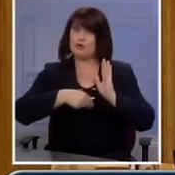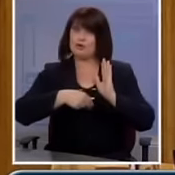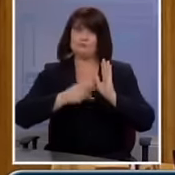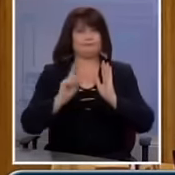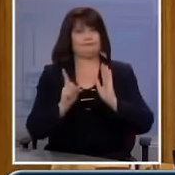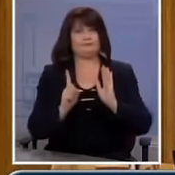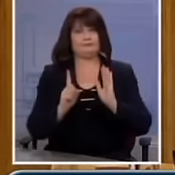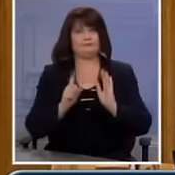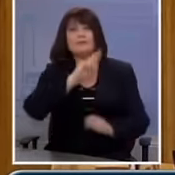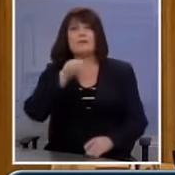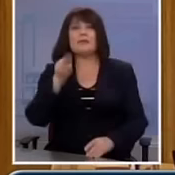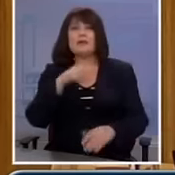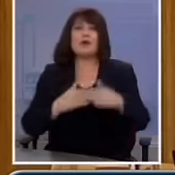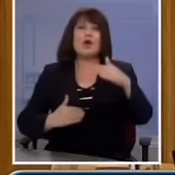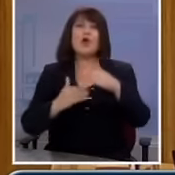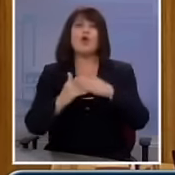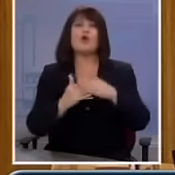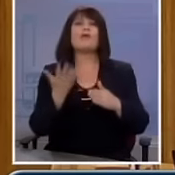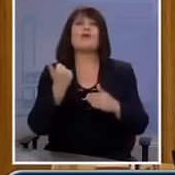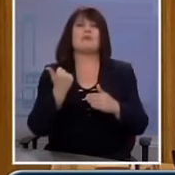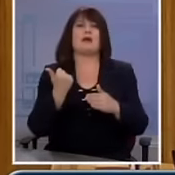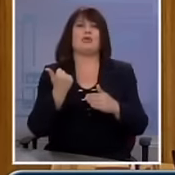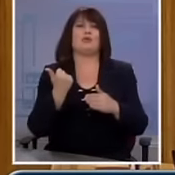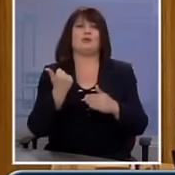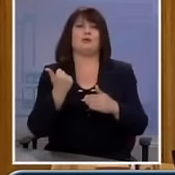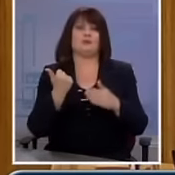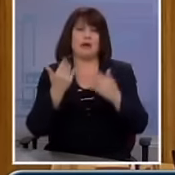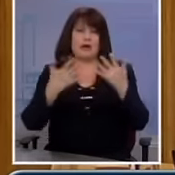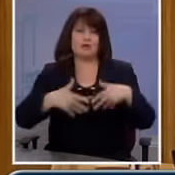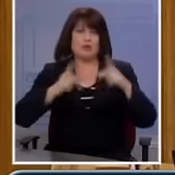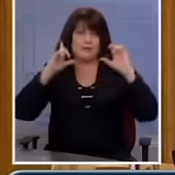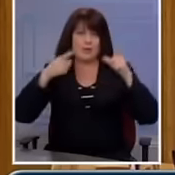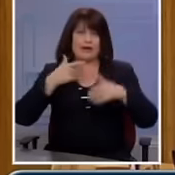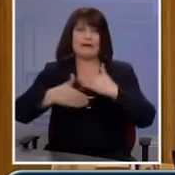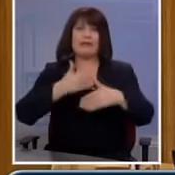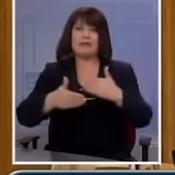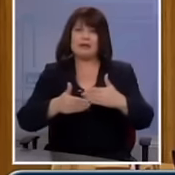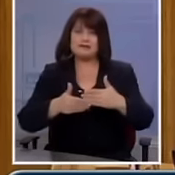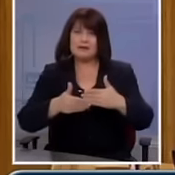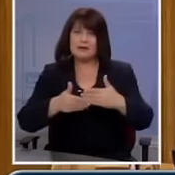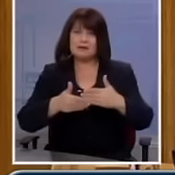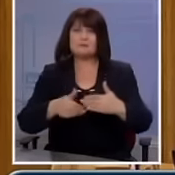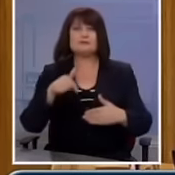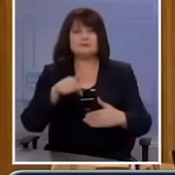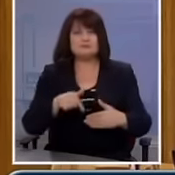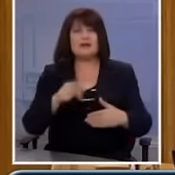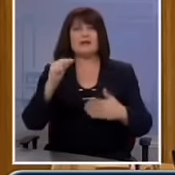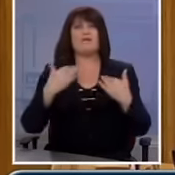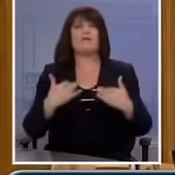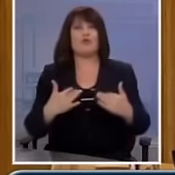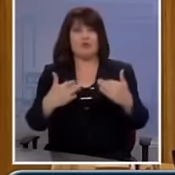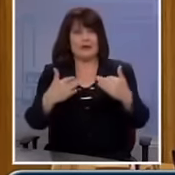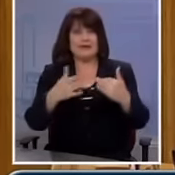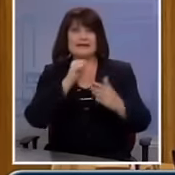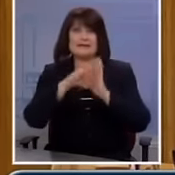που καταργεί τα όρια των θεσμικών λειτουργιών και των δημοκρατικών διαδικασιών που κυρίαρχα η Βουλή των Ελλήνων κατά